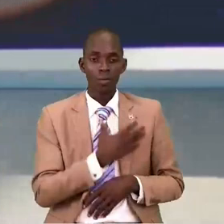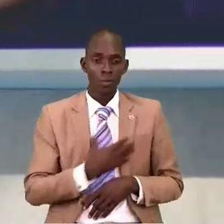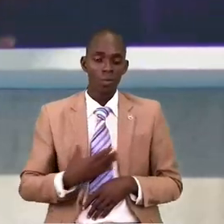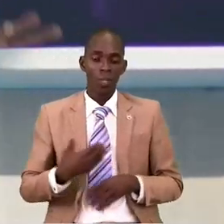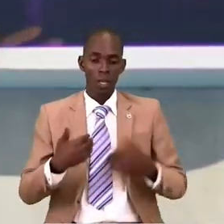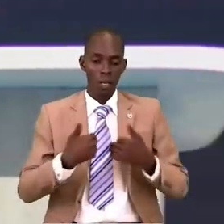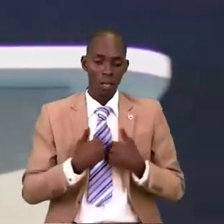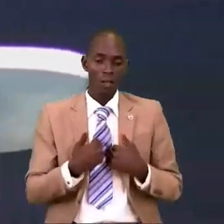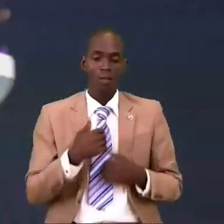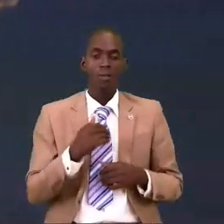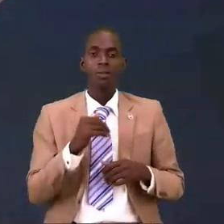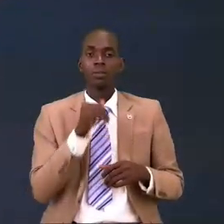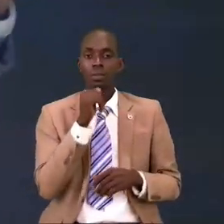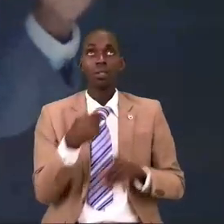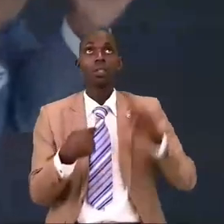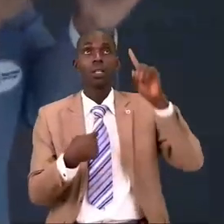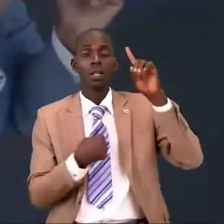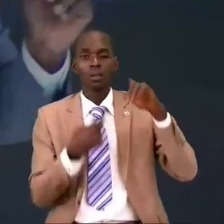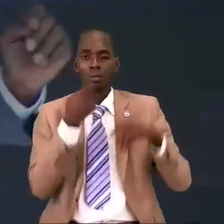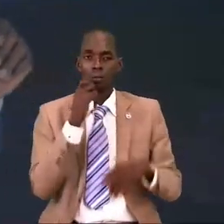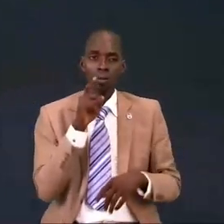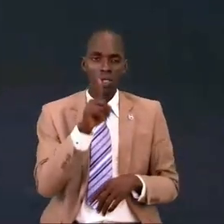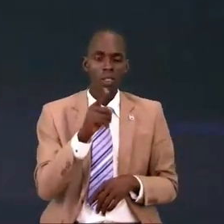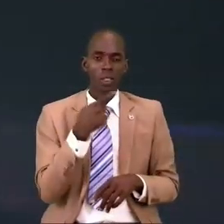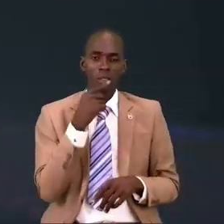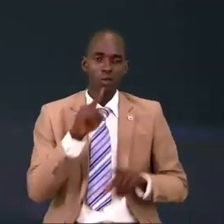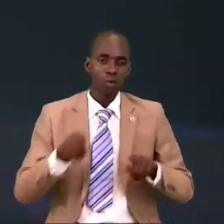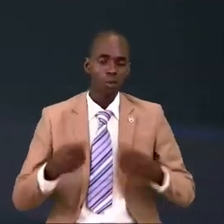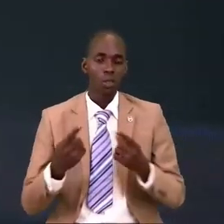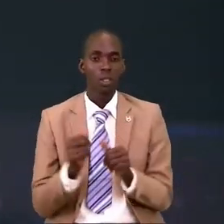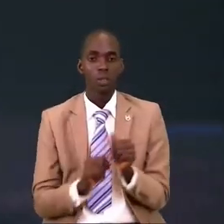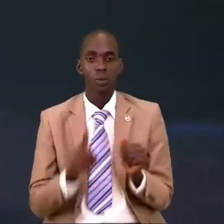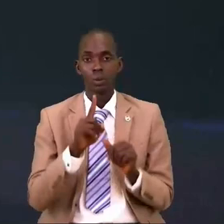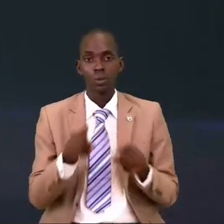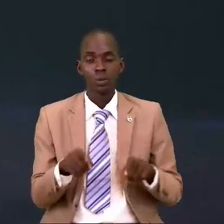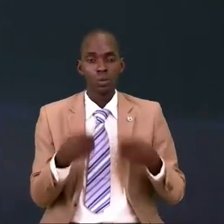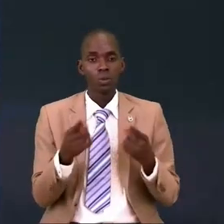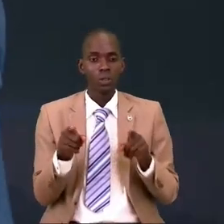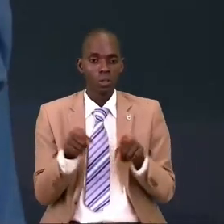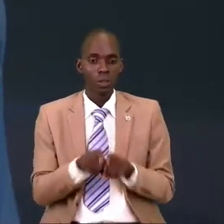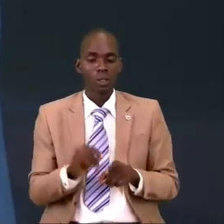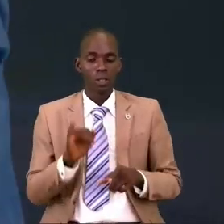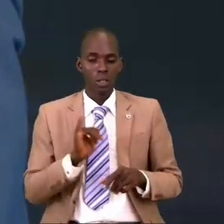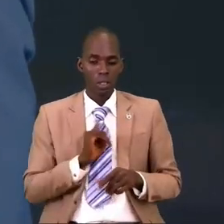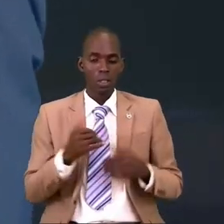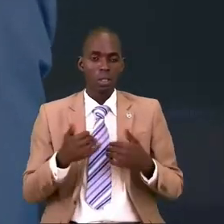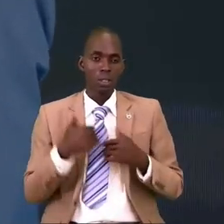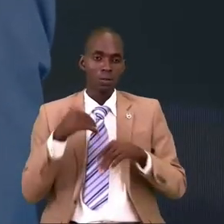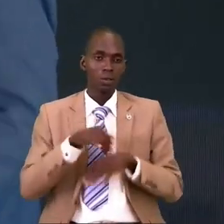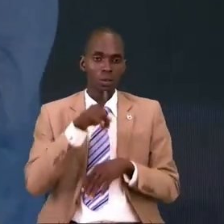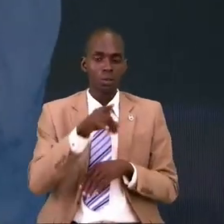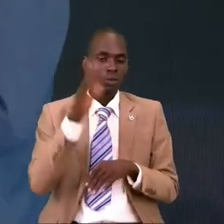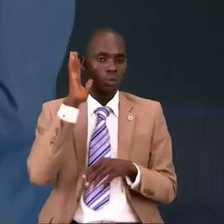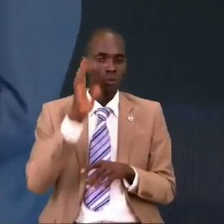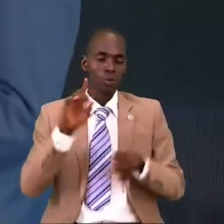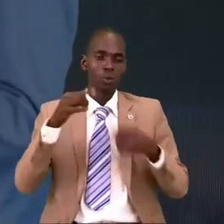tu iras, comme je t'envoie, tu vas réussir. Parfois, c'est la société qui nous donne d'ordre. Comme